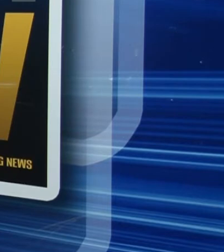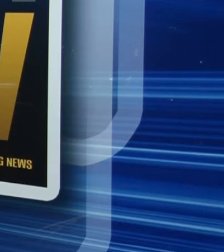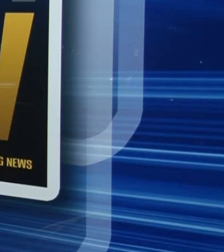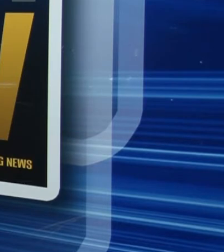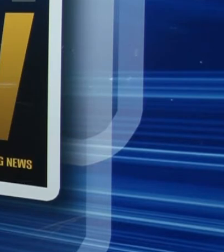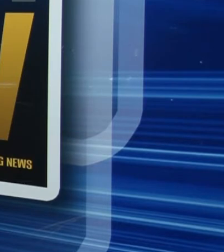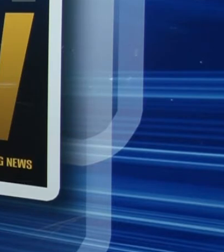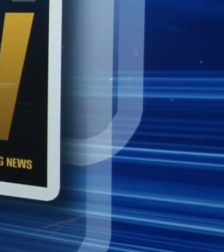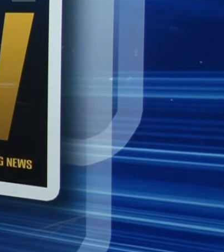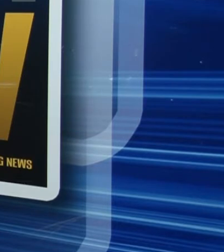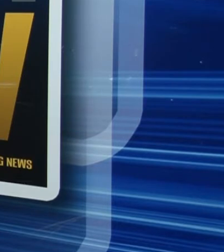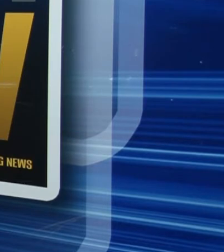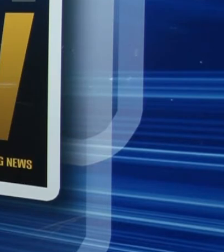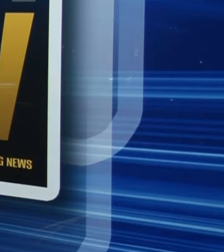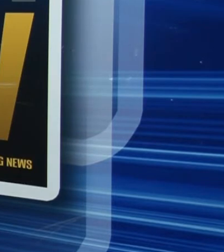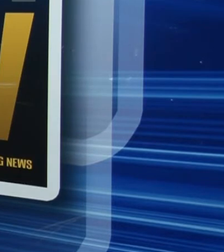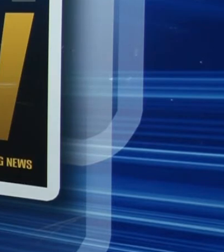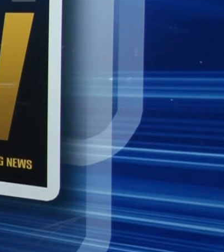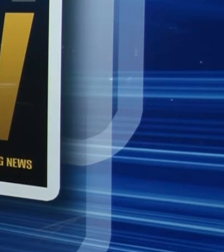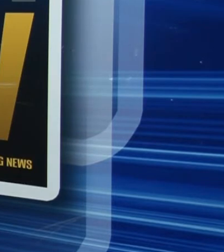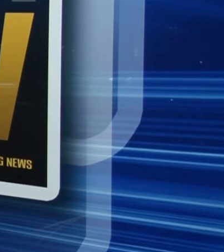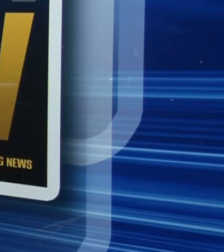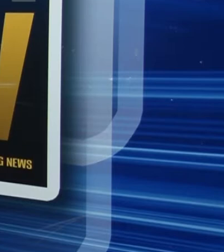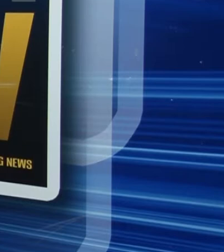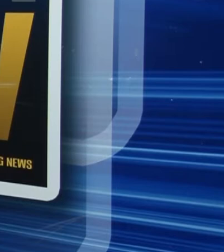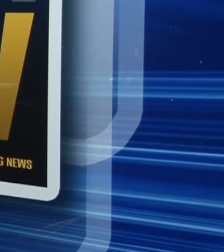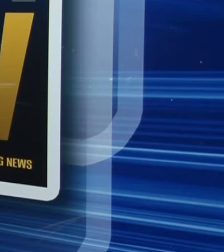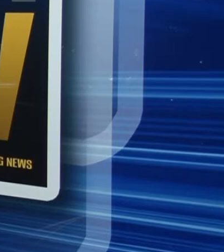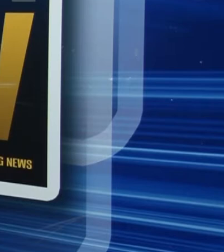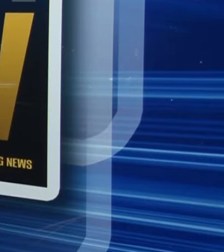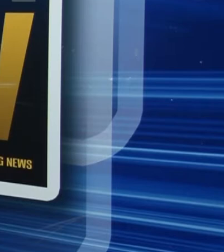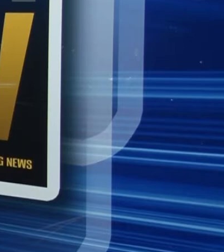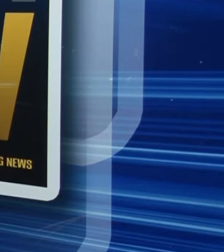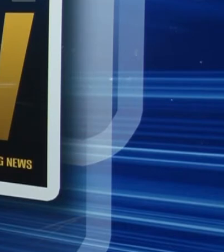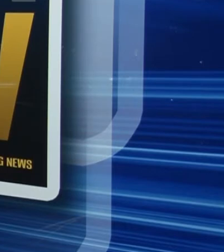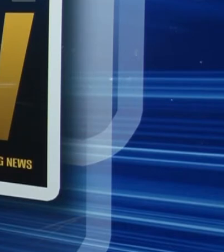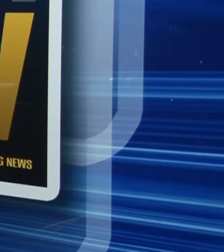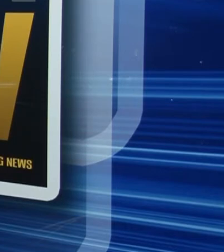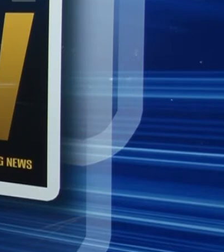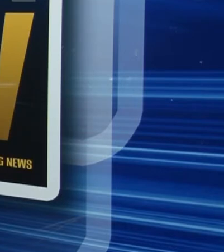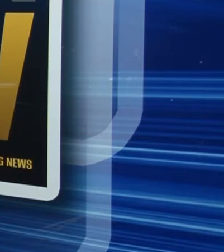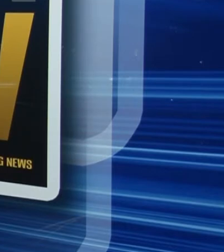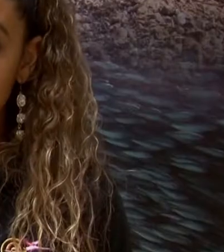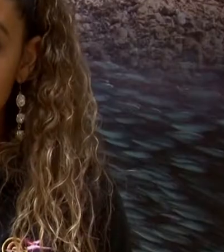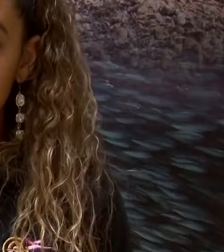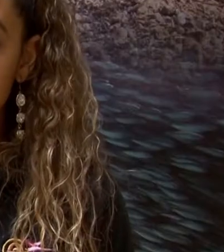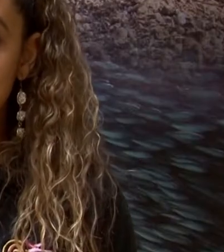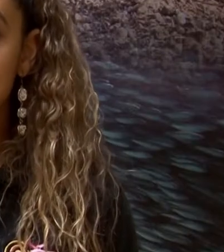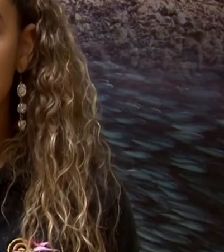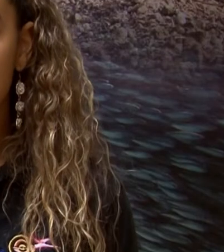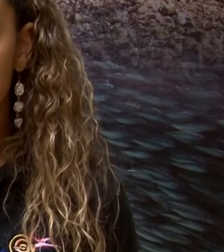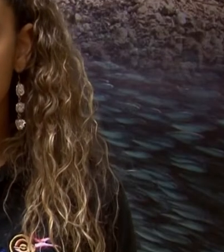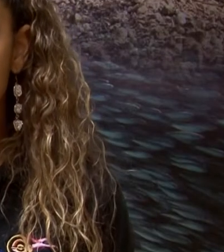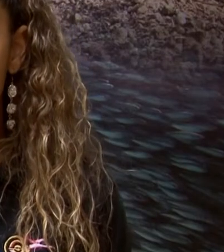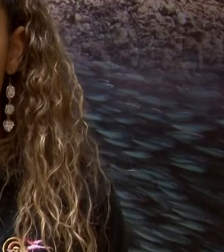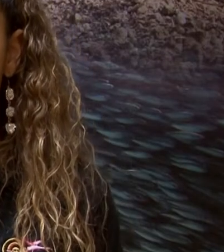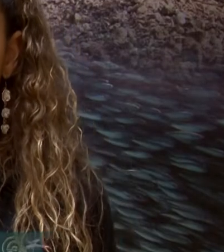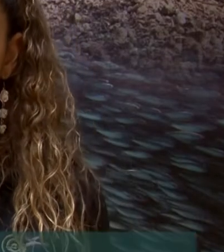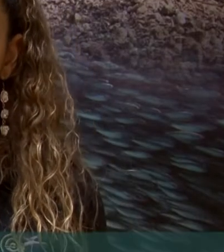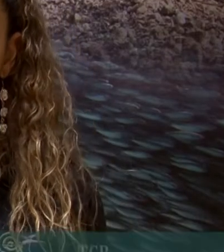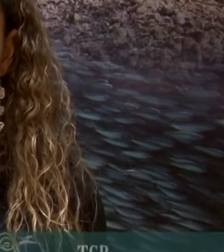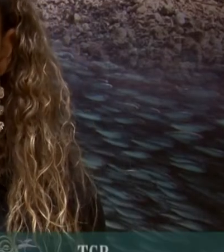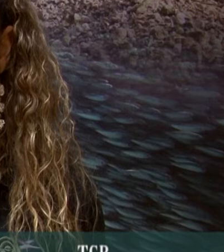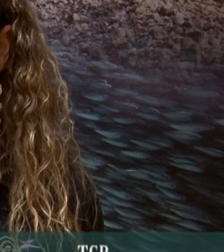plaatsen, activiteiten, cultuur en hoogtepunten van Bonaire laten zien door de ogen van een lokale gids. Yes, the Virtual